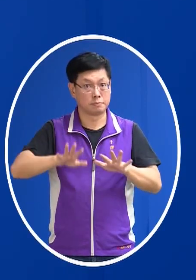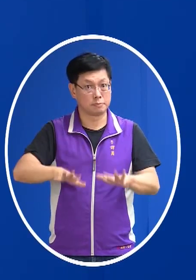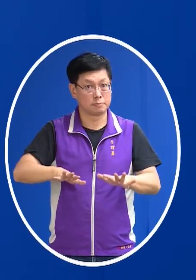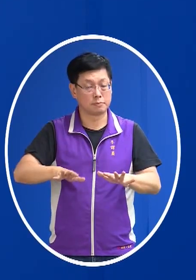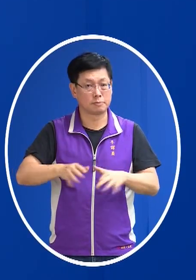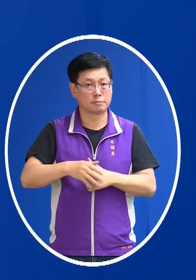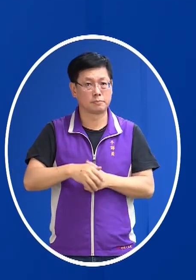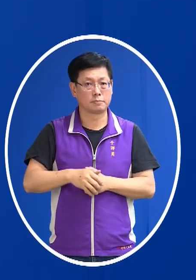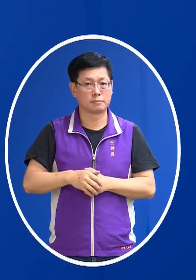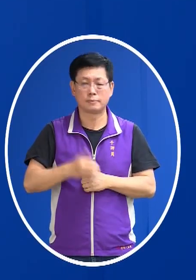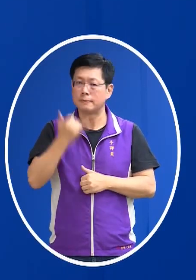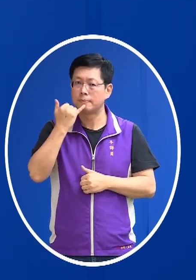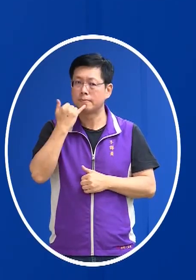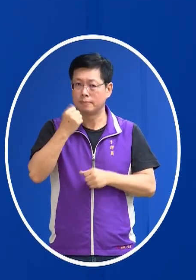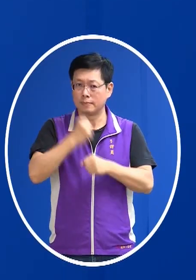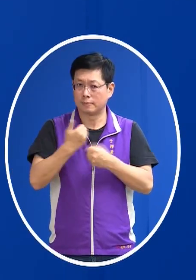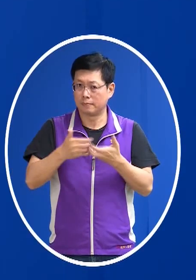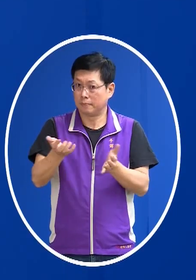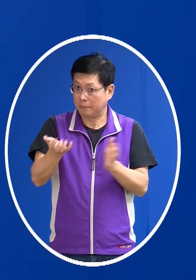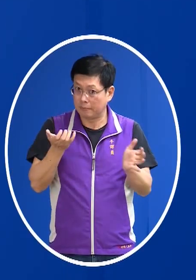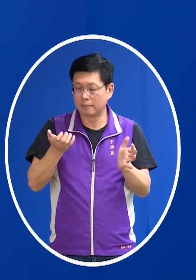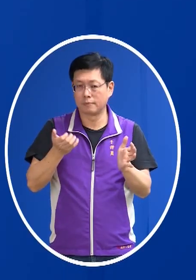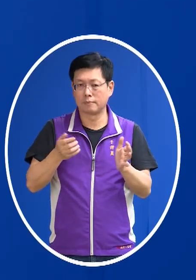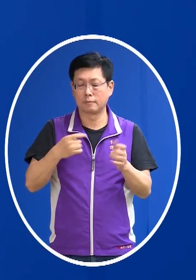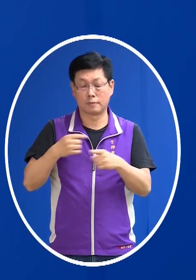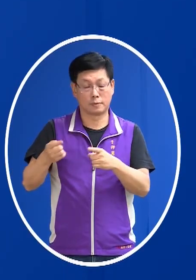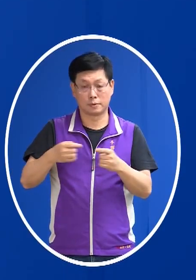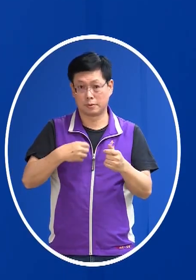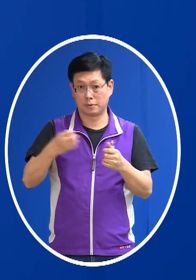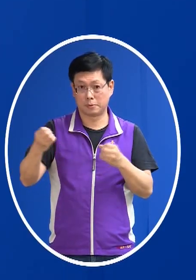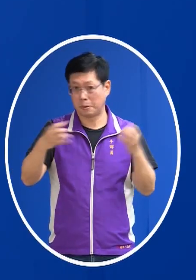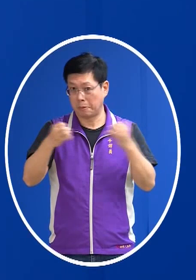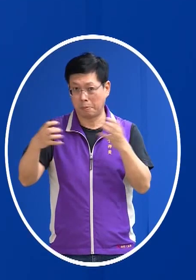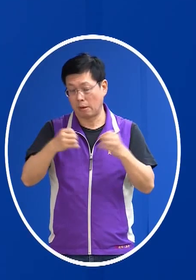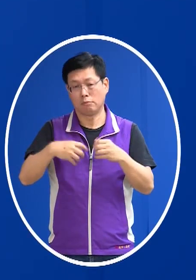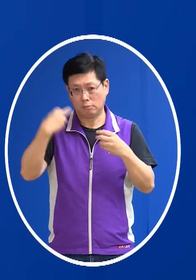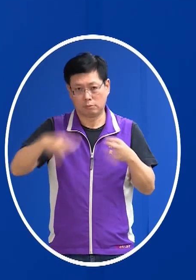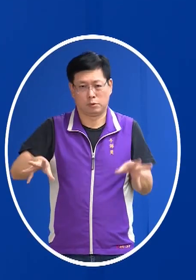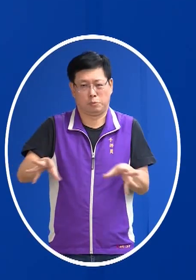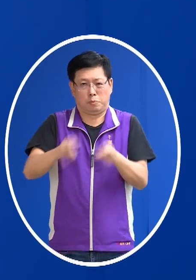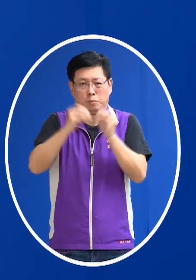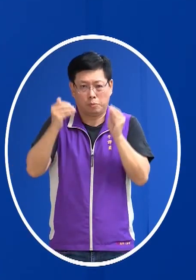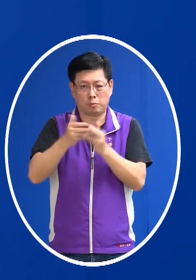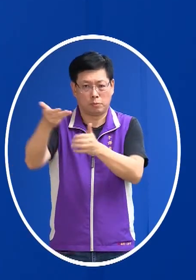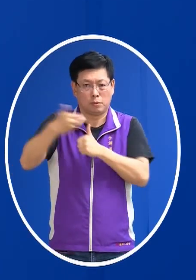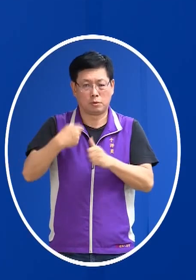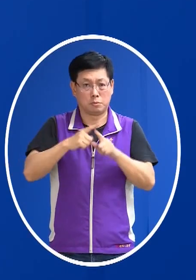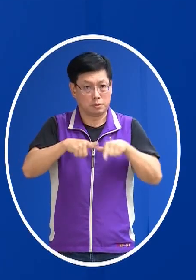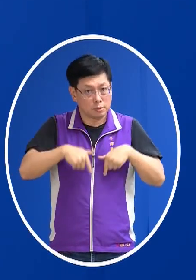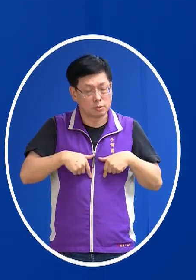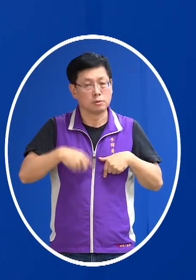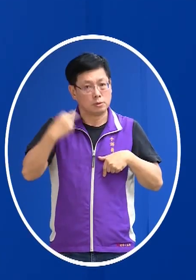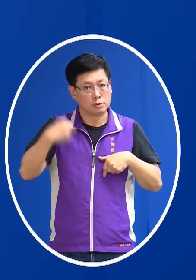天能在下班前就大家所提供的相关意见再汇诊回来指挥中心，